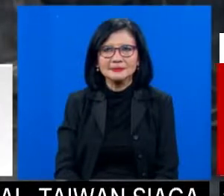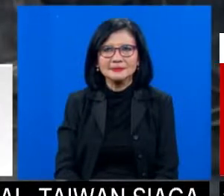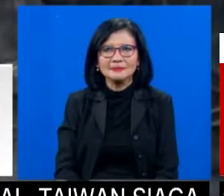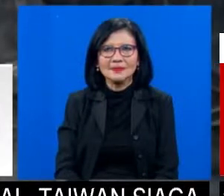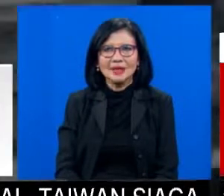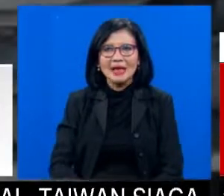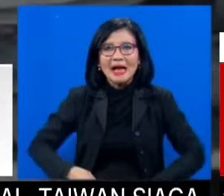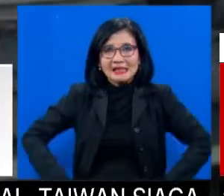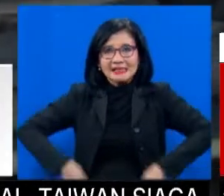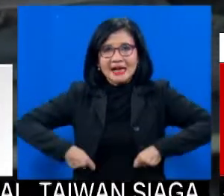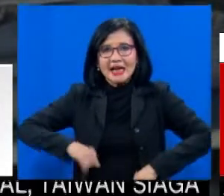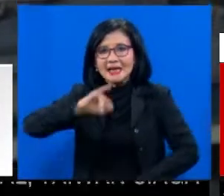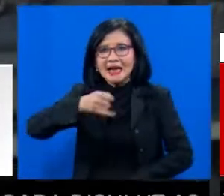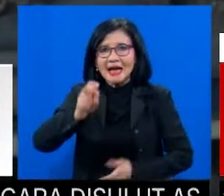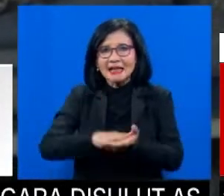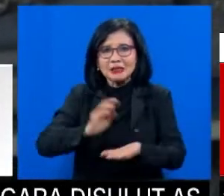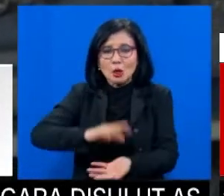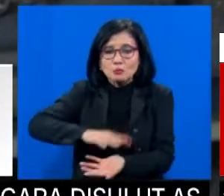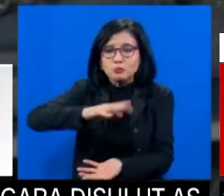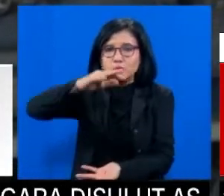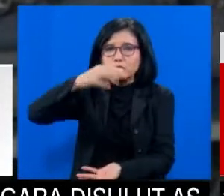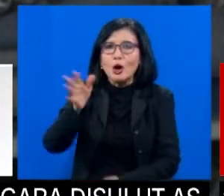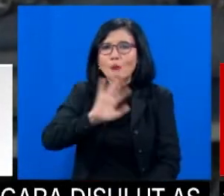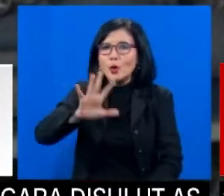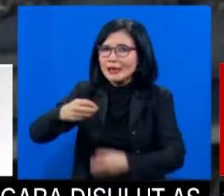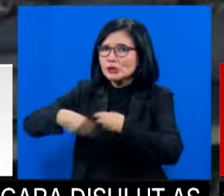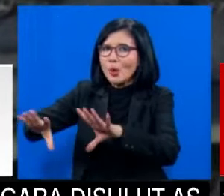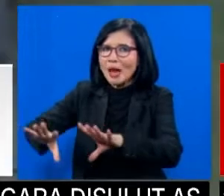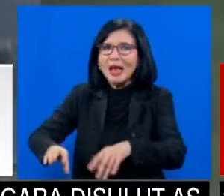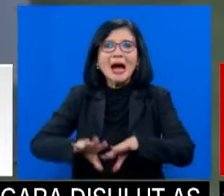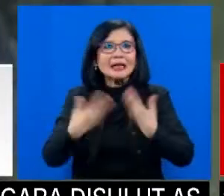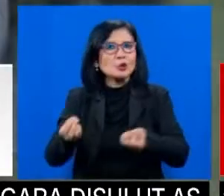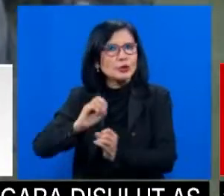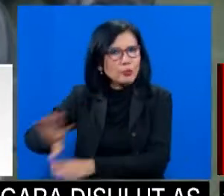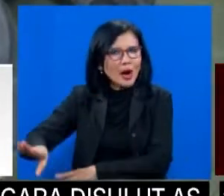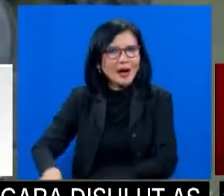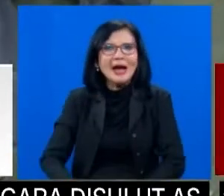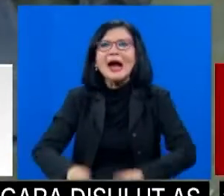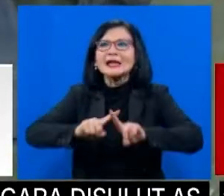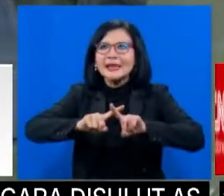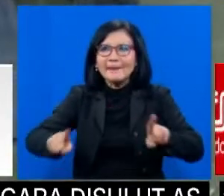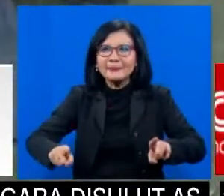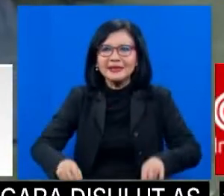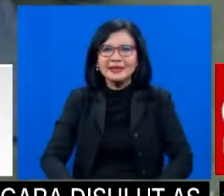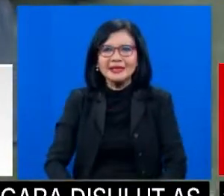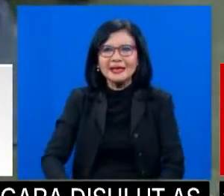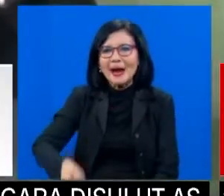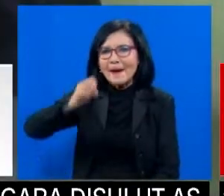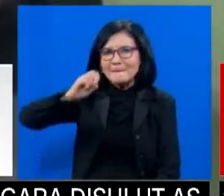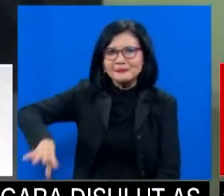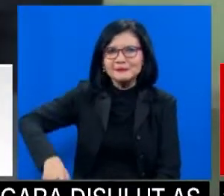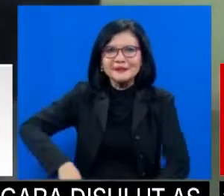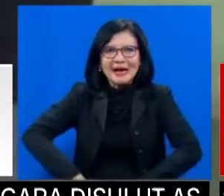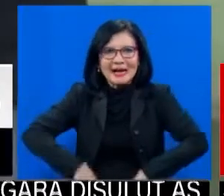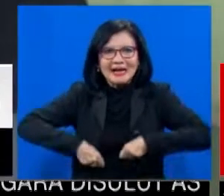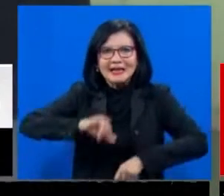Tumpukan celana jin ini bukan untuk dijual lagi atau dibuang. Di tangan Liana Nirawati, limbah jin ini dimanfaatkan